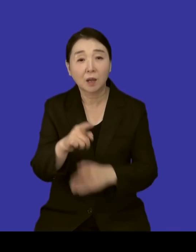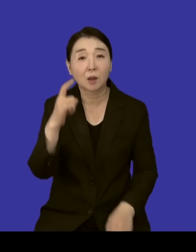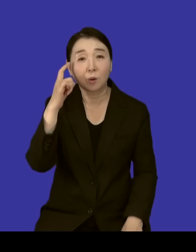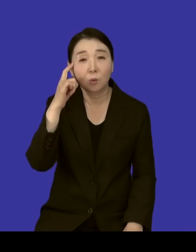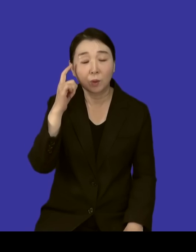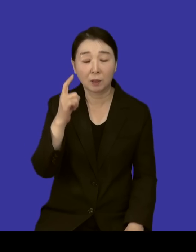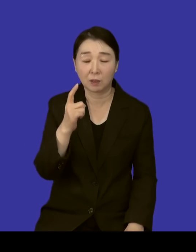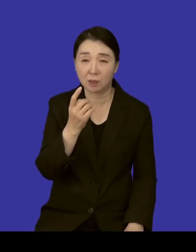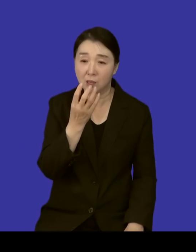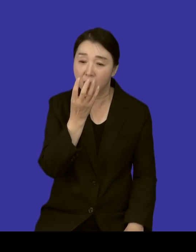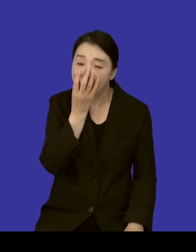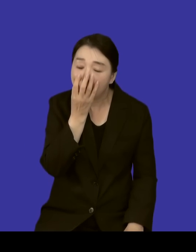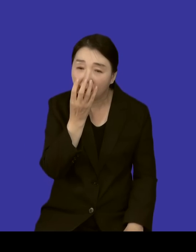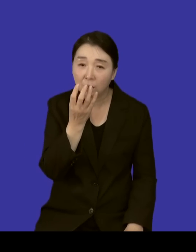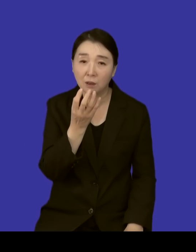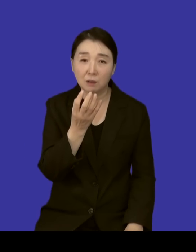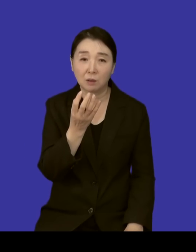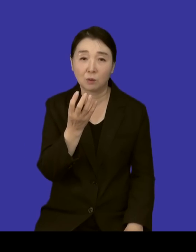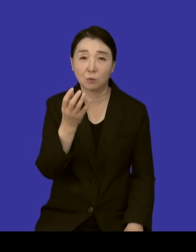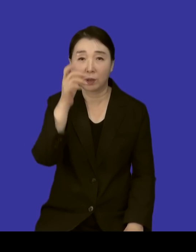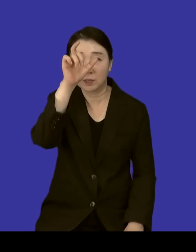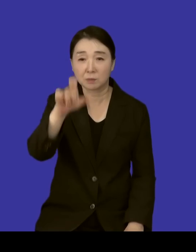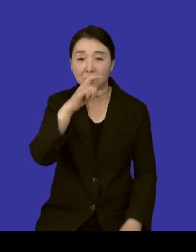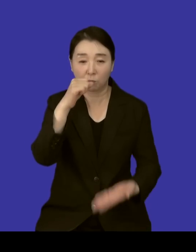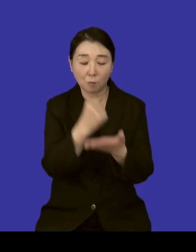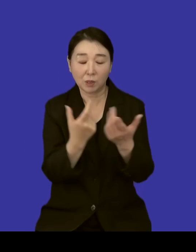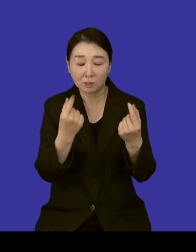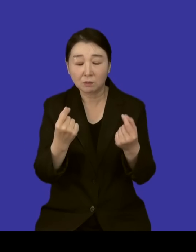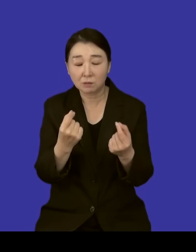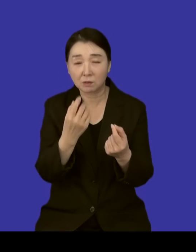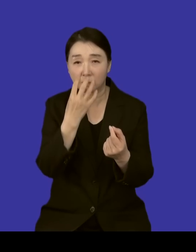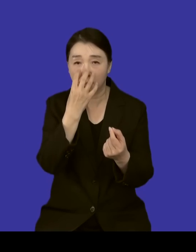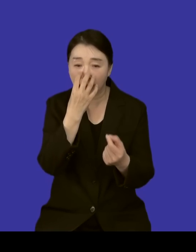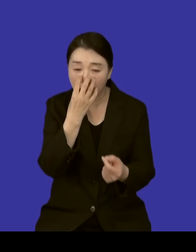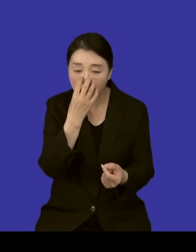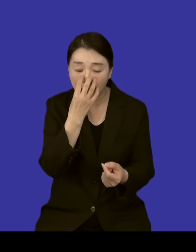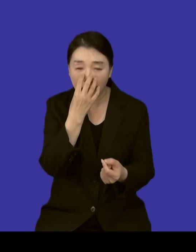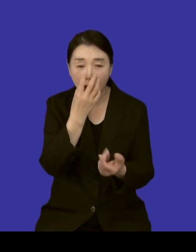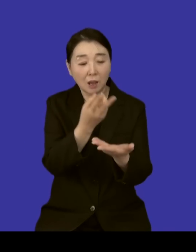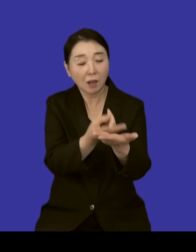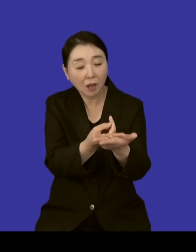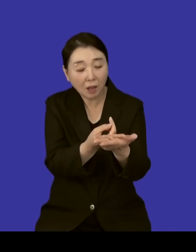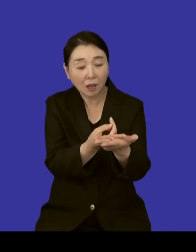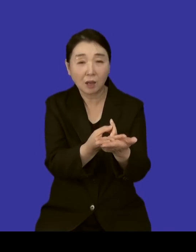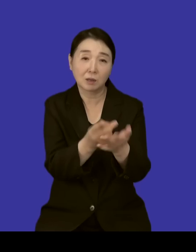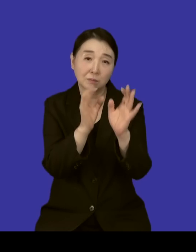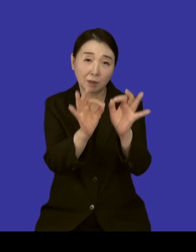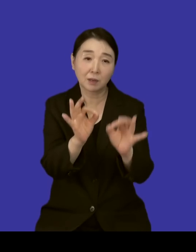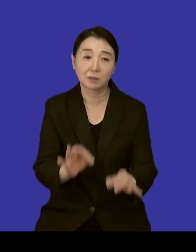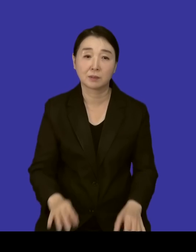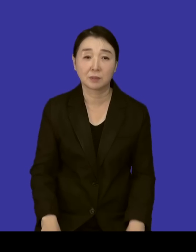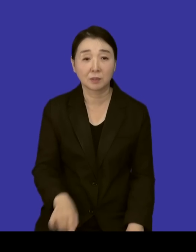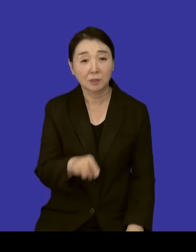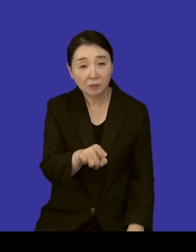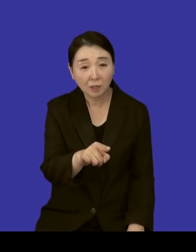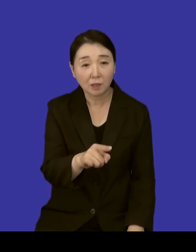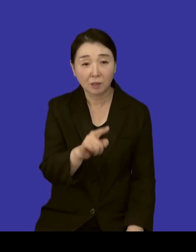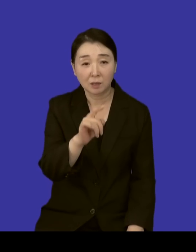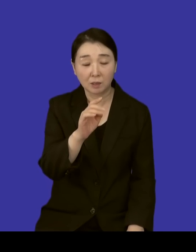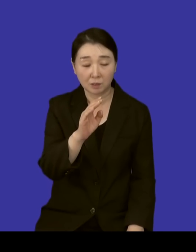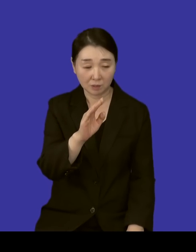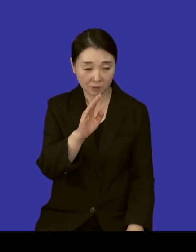십자가에 못 네. 박혀 있는 것처럼 그렇게 이제 달려 있는 남편에게 제가 당신